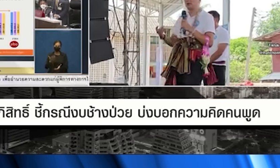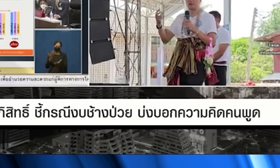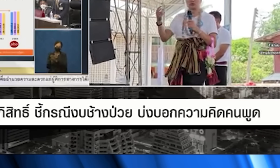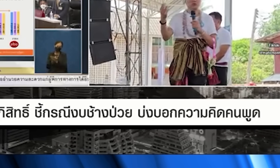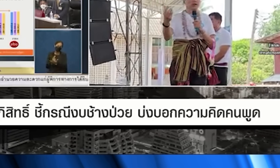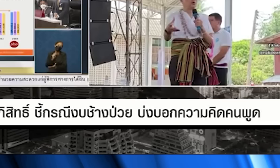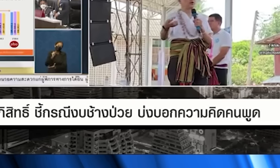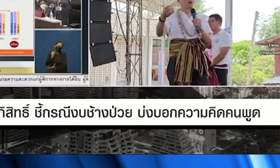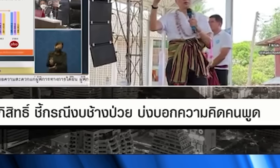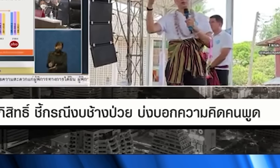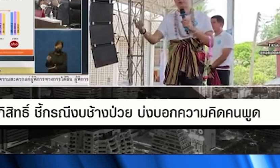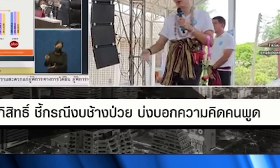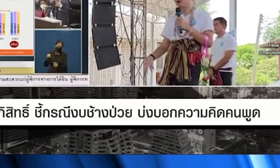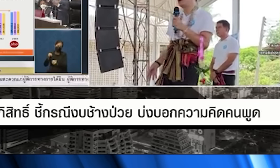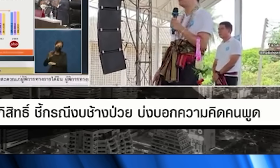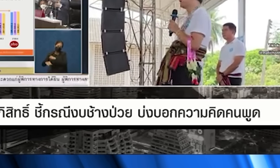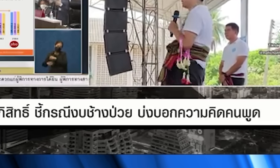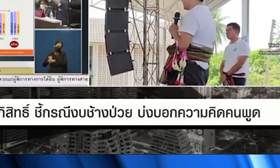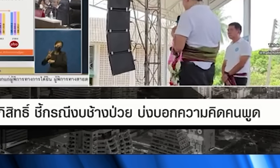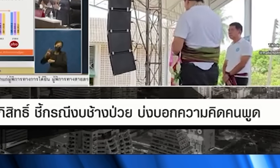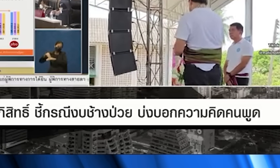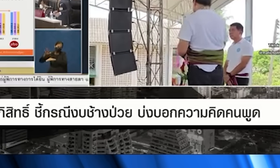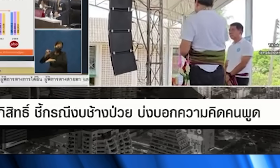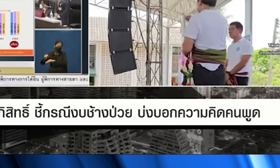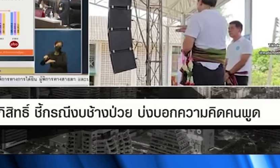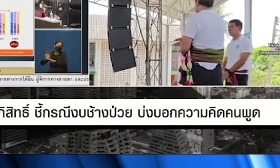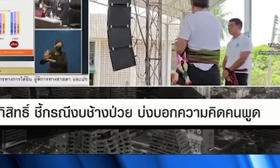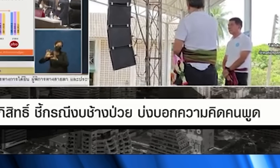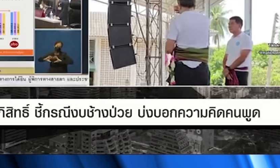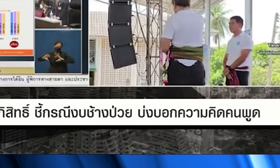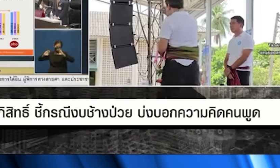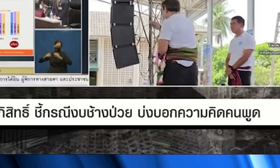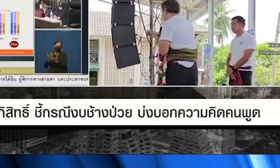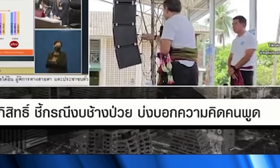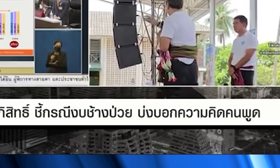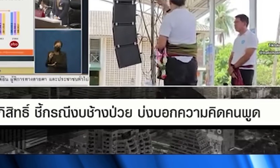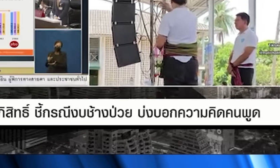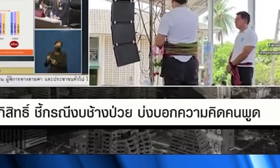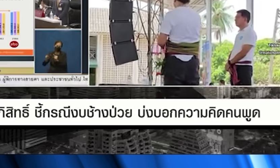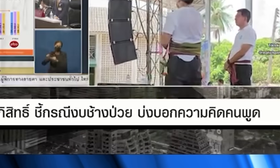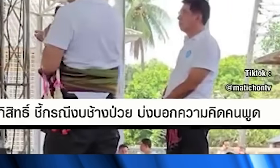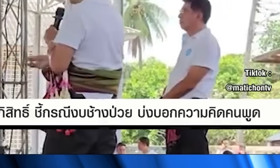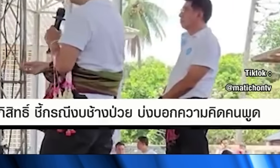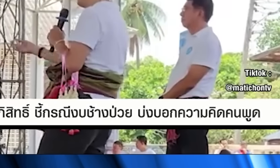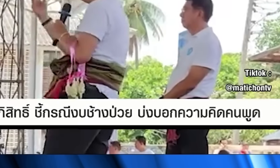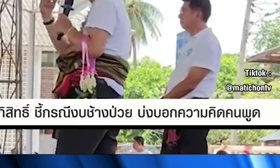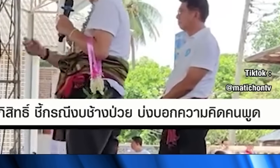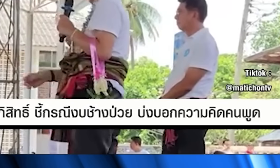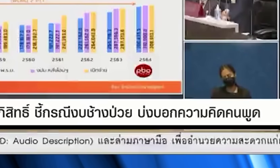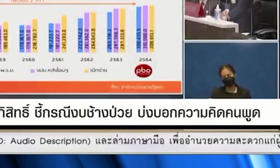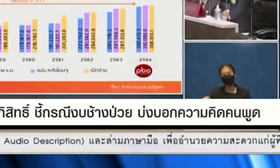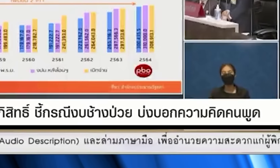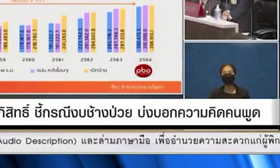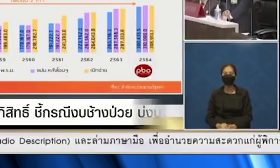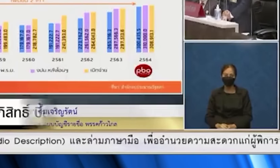ราลงทุนถนนเราลงทุนบ่อน้ำหลายเรื่องใช่ครับการศึกษาเราลงทุนเพื่อสร้างคนสำหรับอนาค